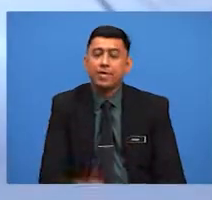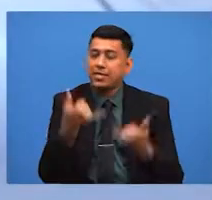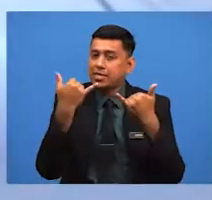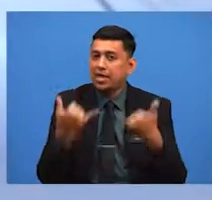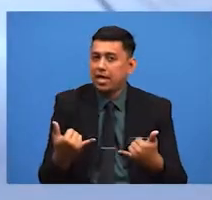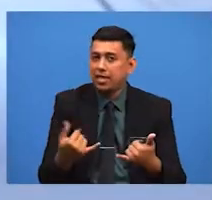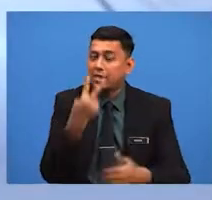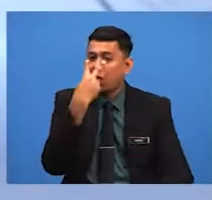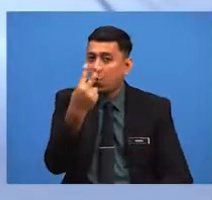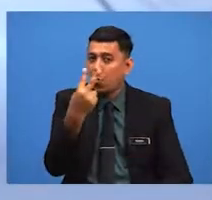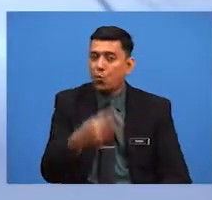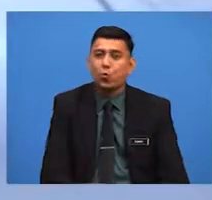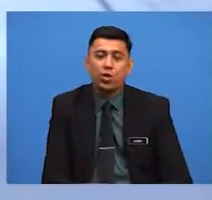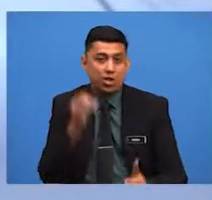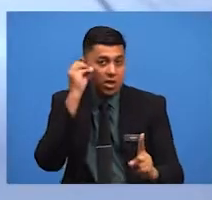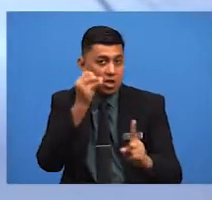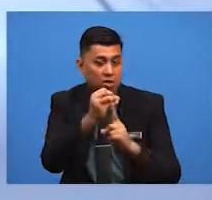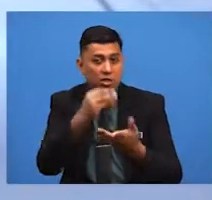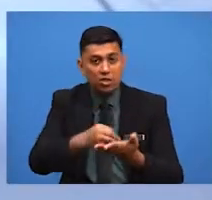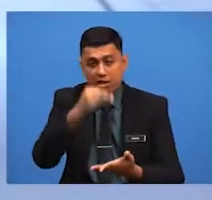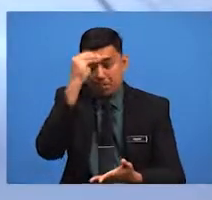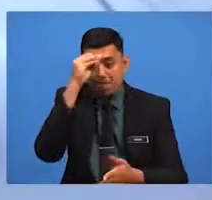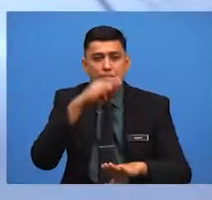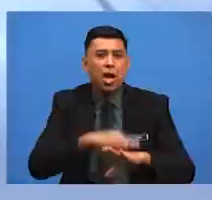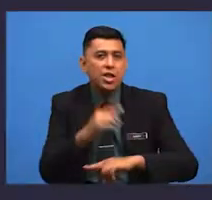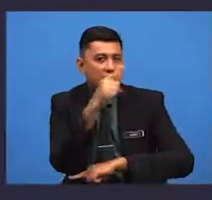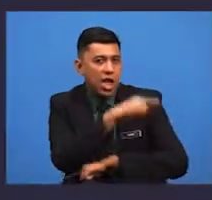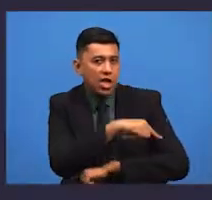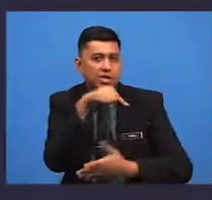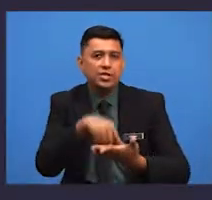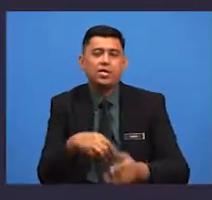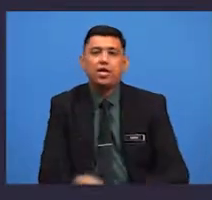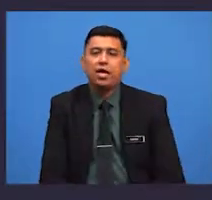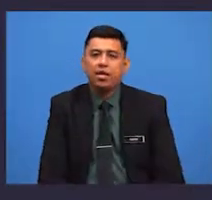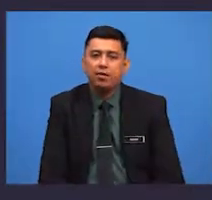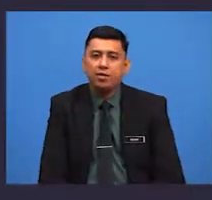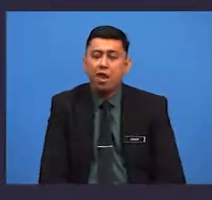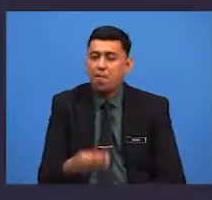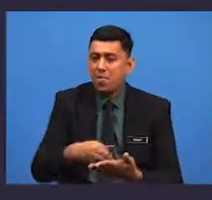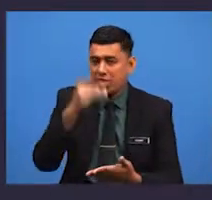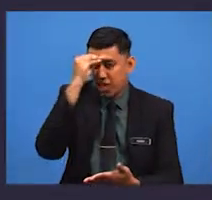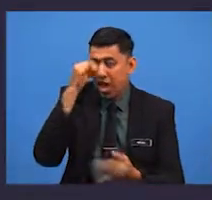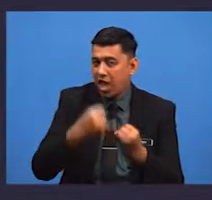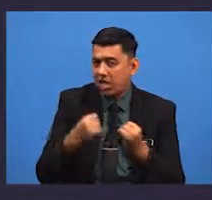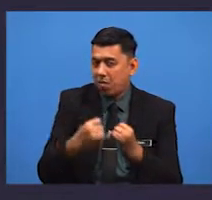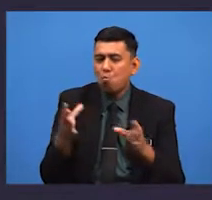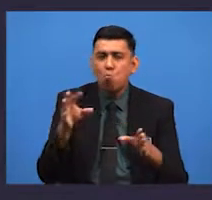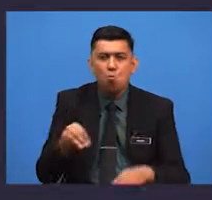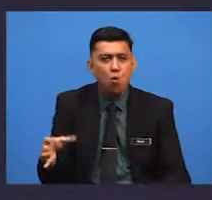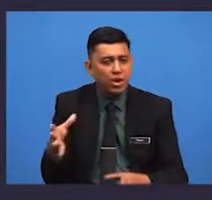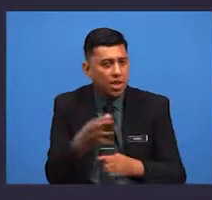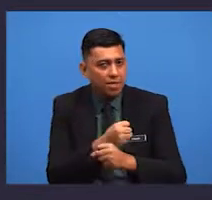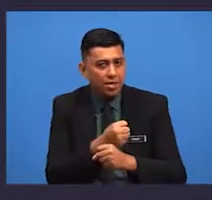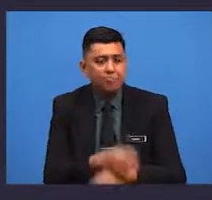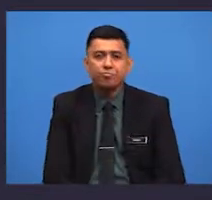Sekarang kita lihat objektif pembelajaran pada hari ini. Pada akhir pembelajaran, murid dapat